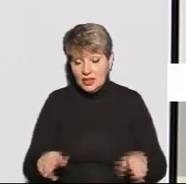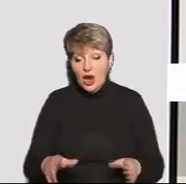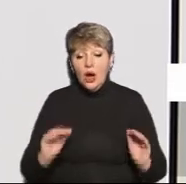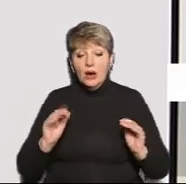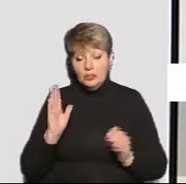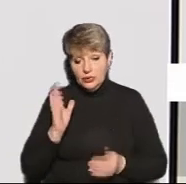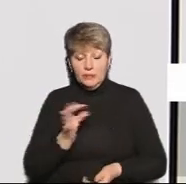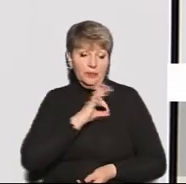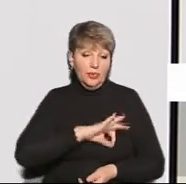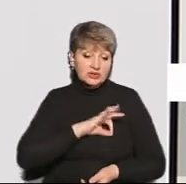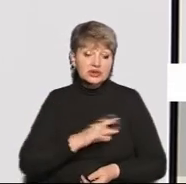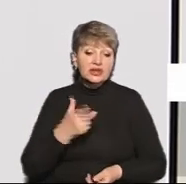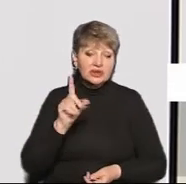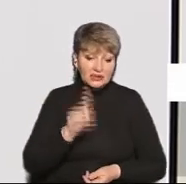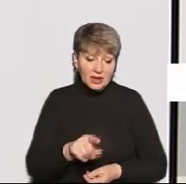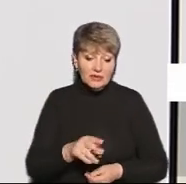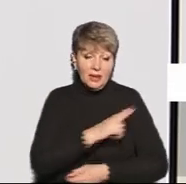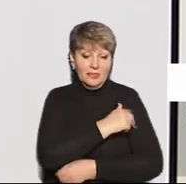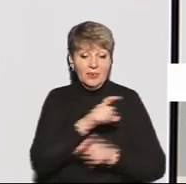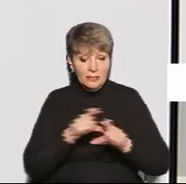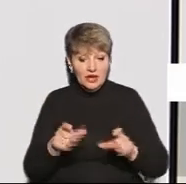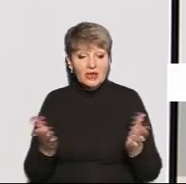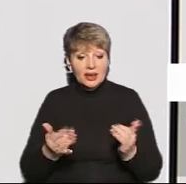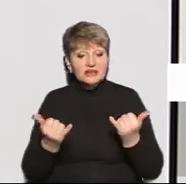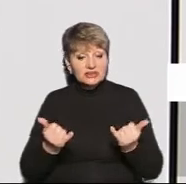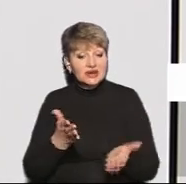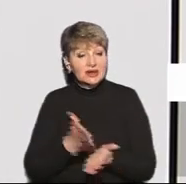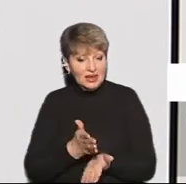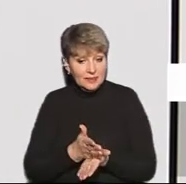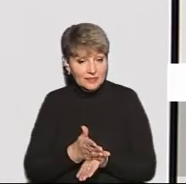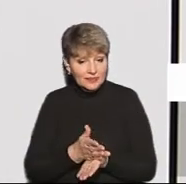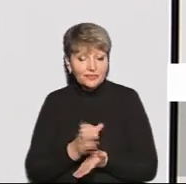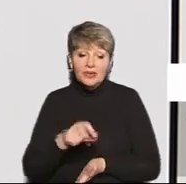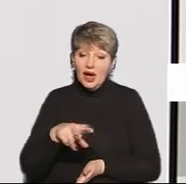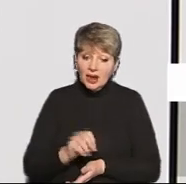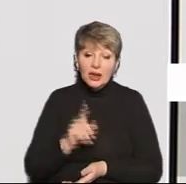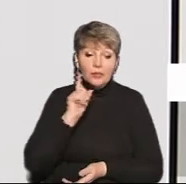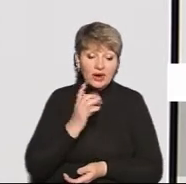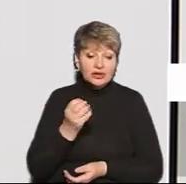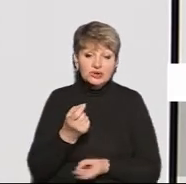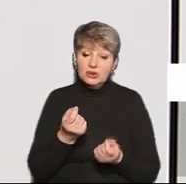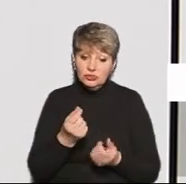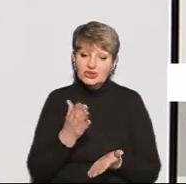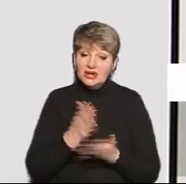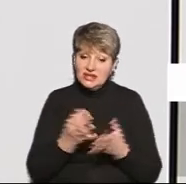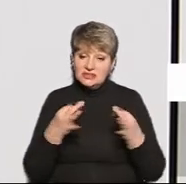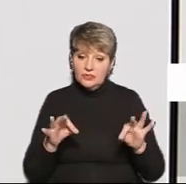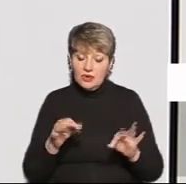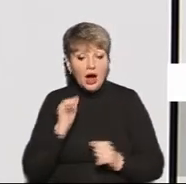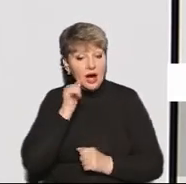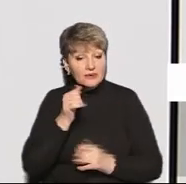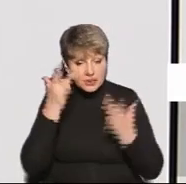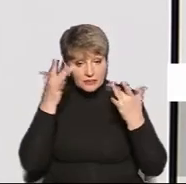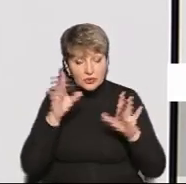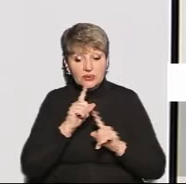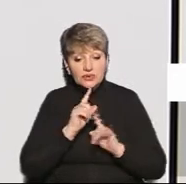які сьогодні вже ліжками відкриті. Але ті ліжка, які ми маємо сьогодні, там поки що є вільні місця. Сьогодні є, завтра немає. Це